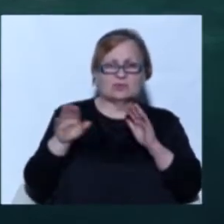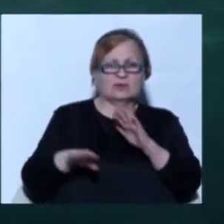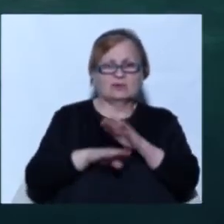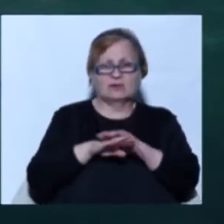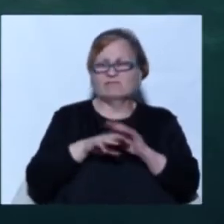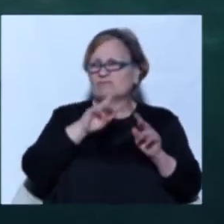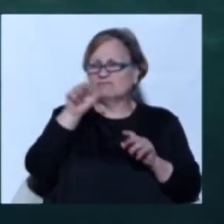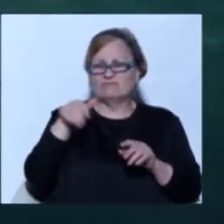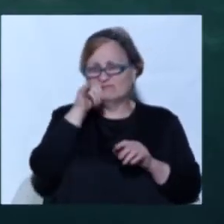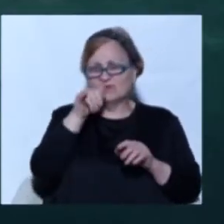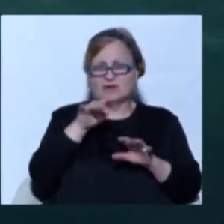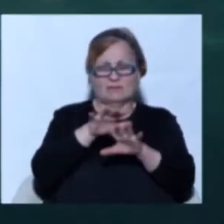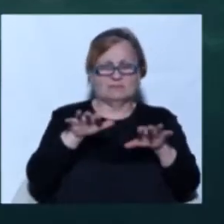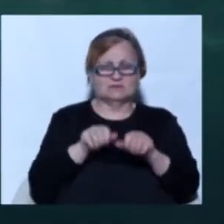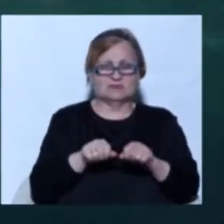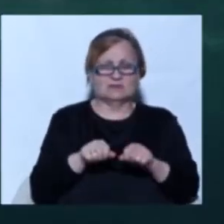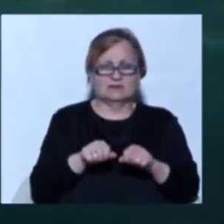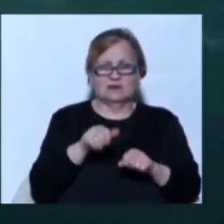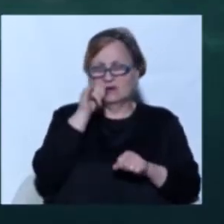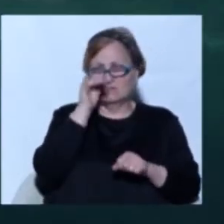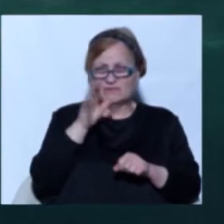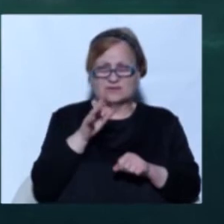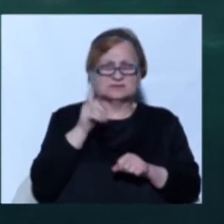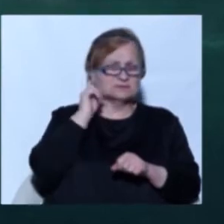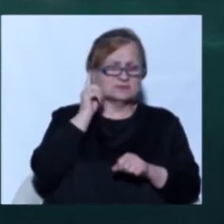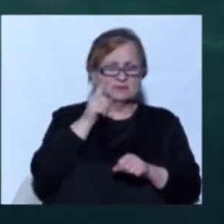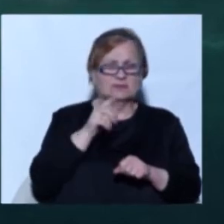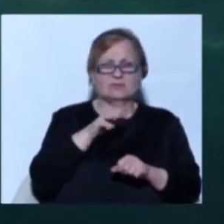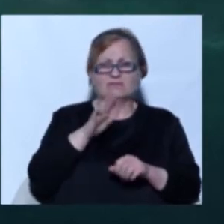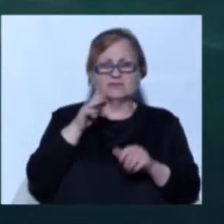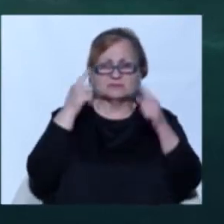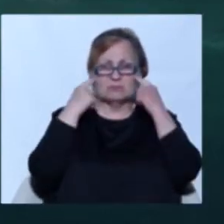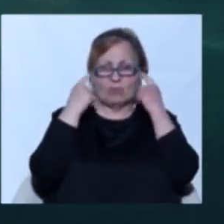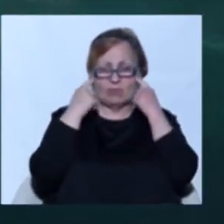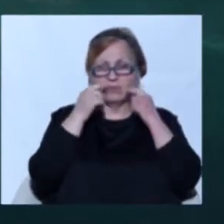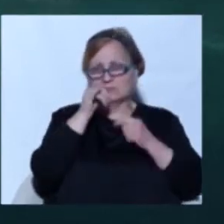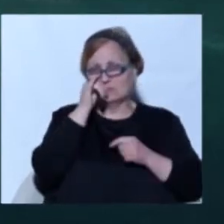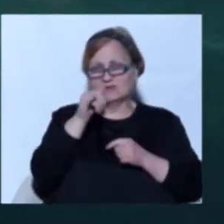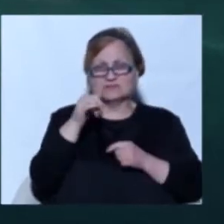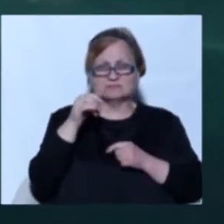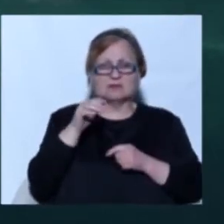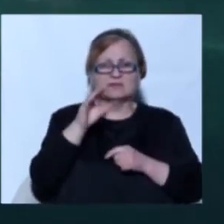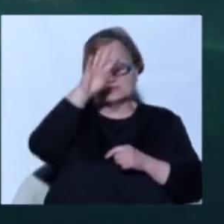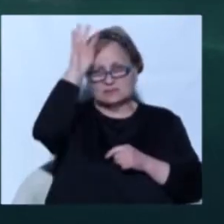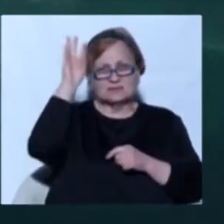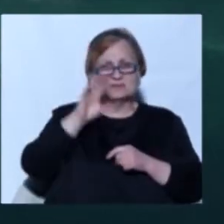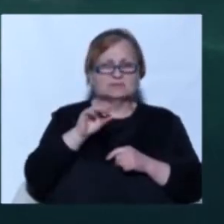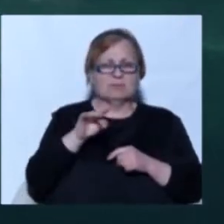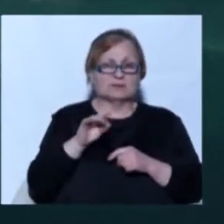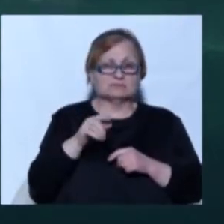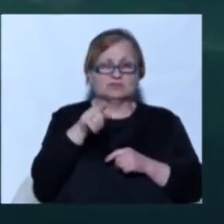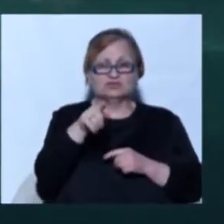შემოსულმა ვერავინ ნახა. Ვერცა ოსმალომ, ვერც მონღოლმა და ვერცა სპარსმა. Შენი